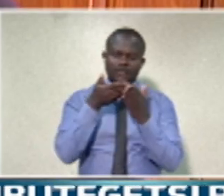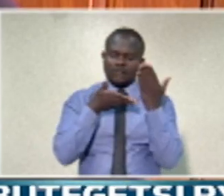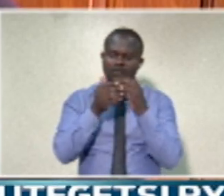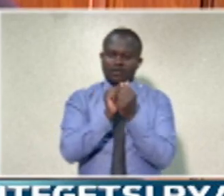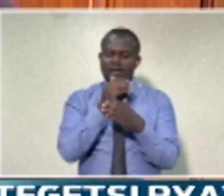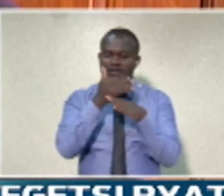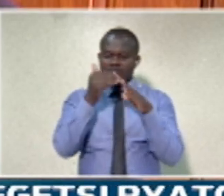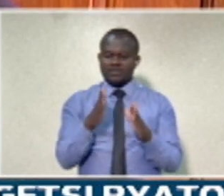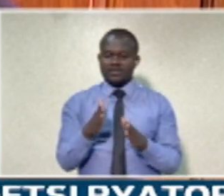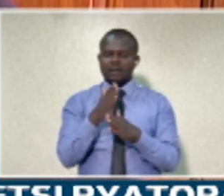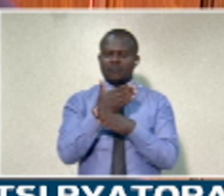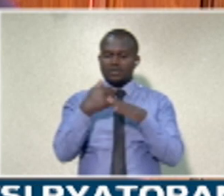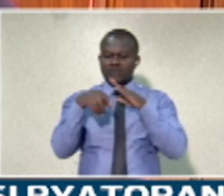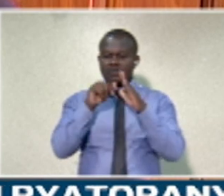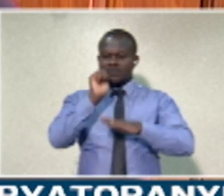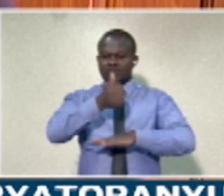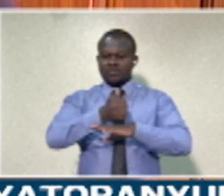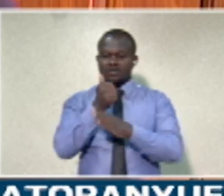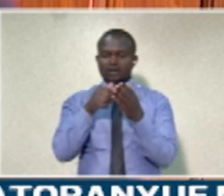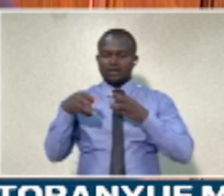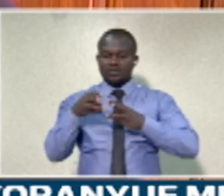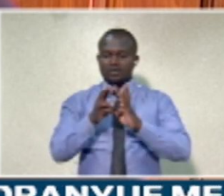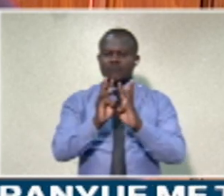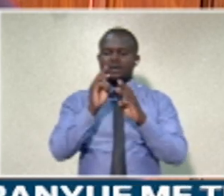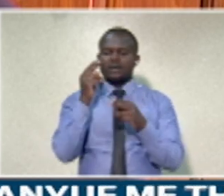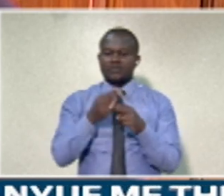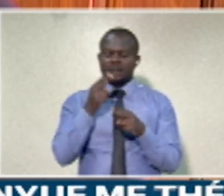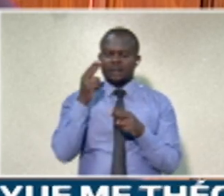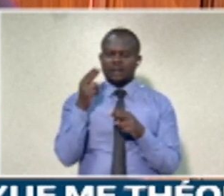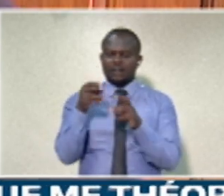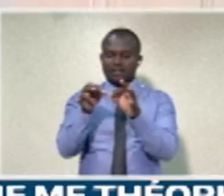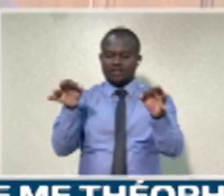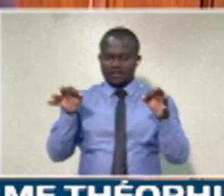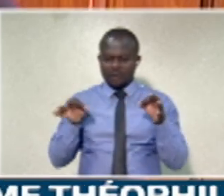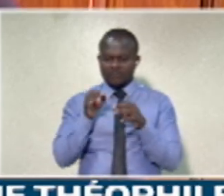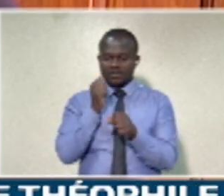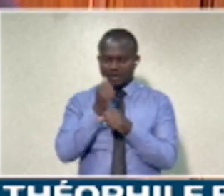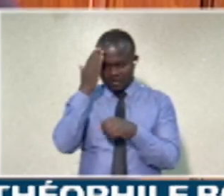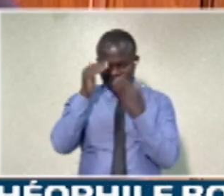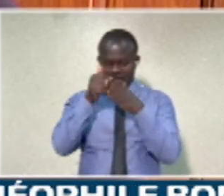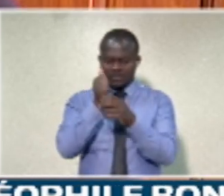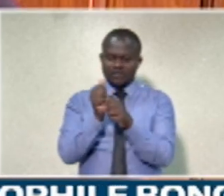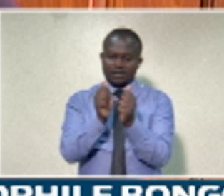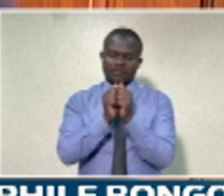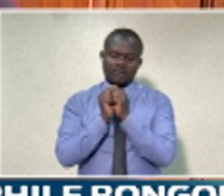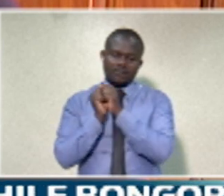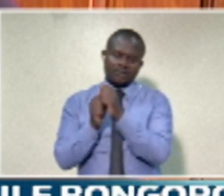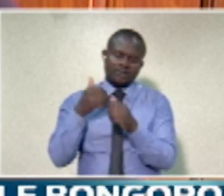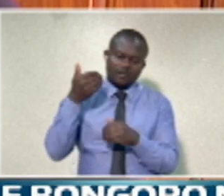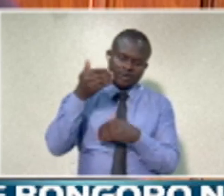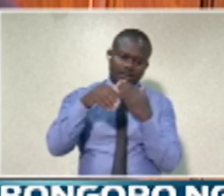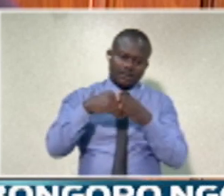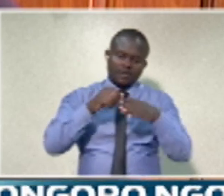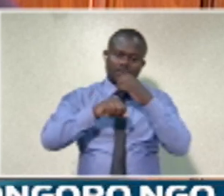na Minisiteri y'Ubutegetsi bw'Igihugu ngo dushyireho uburyo icyo natwita framework y'imikorere nayo kugira ngo dukorane umunsi ku wundi muri